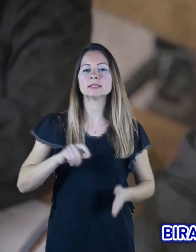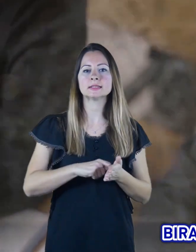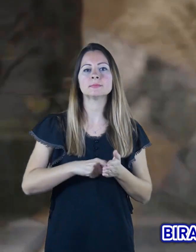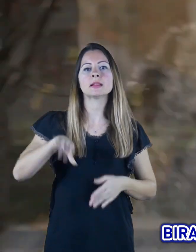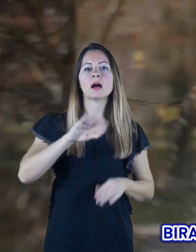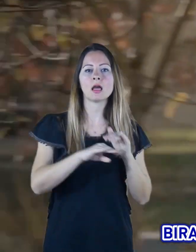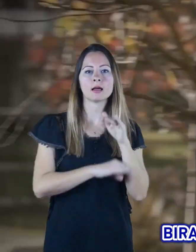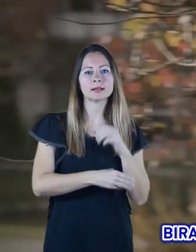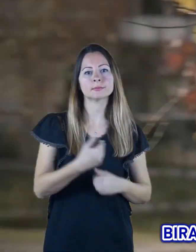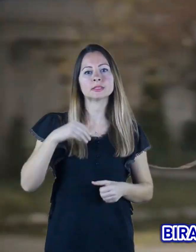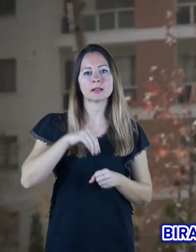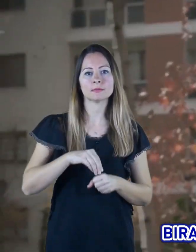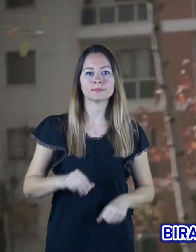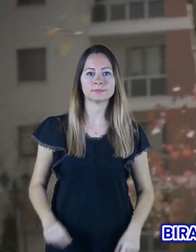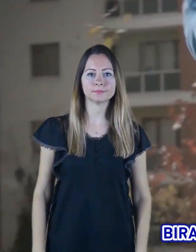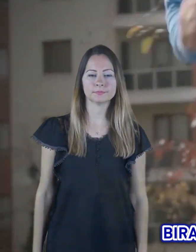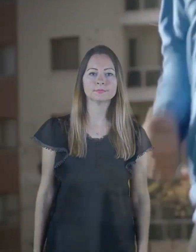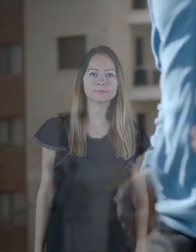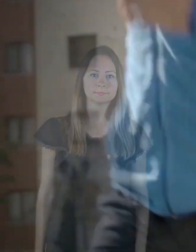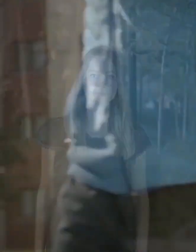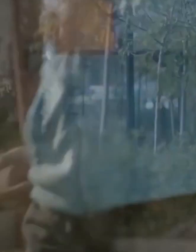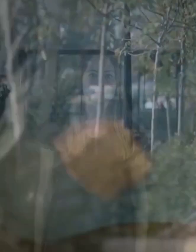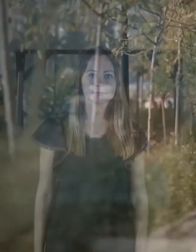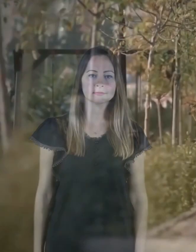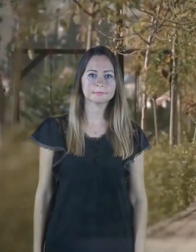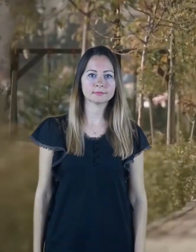Bıraktığınız izler hiç silinmedi hayatımızda.